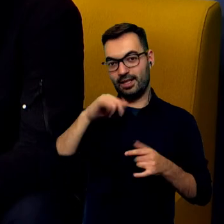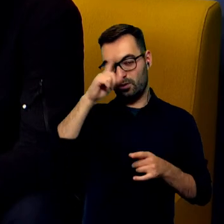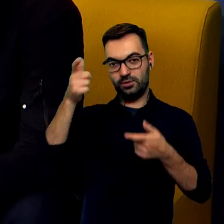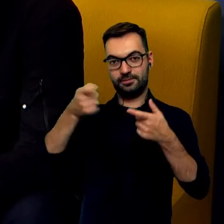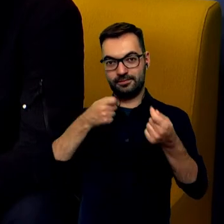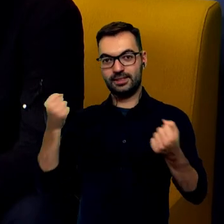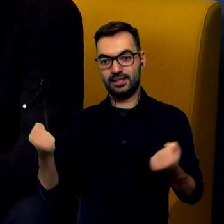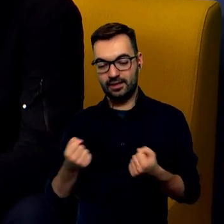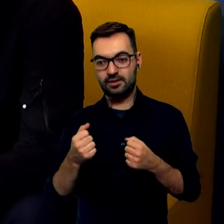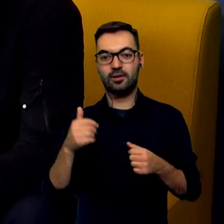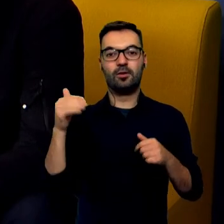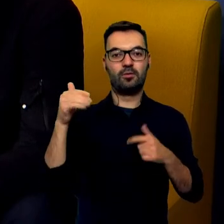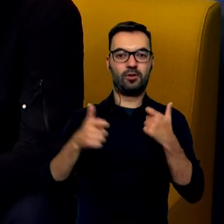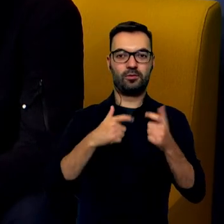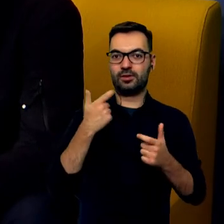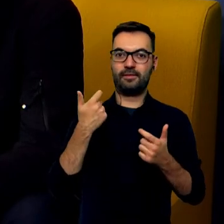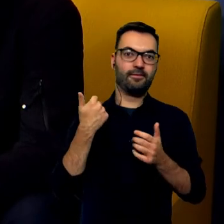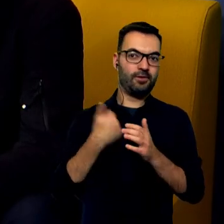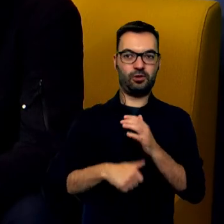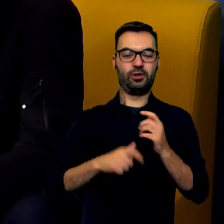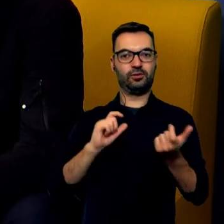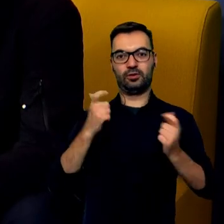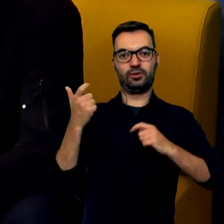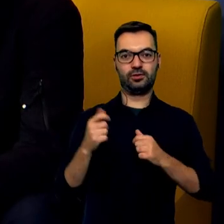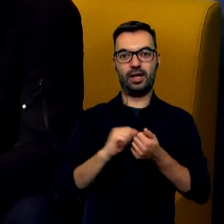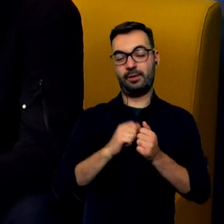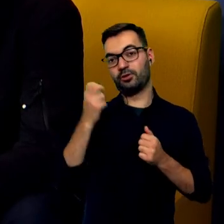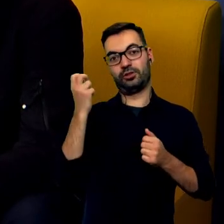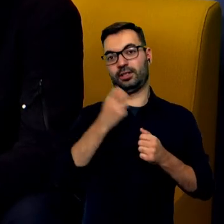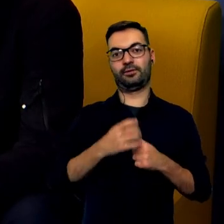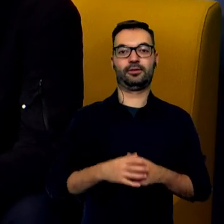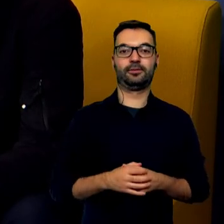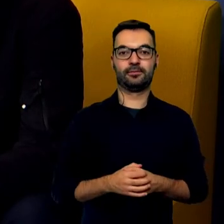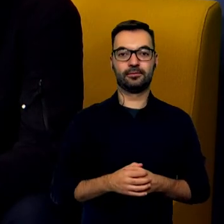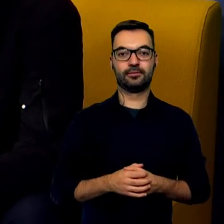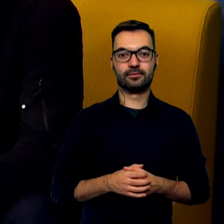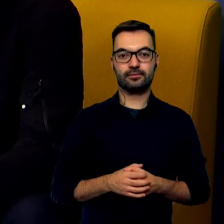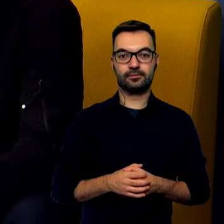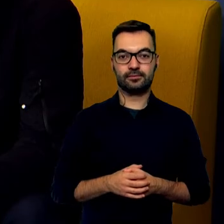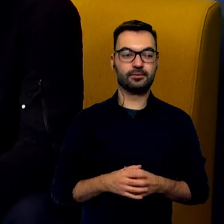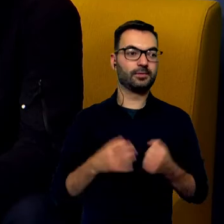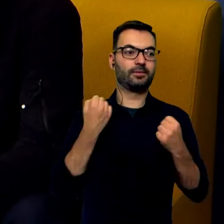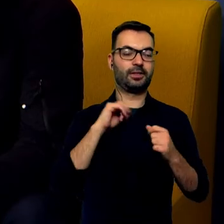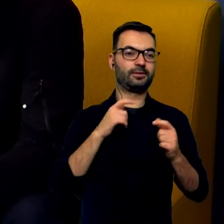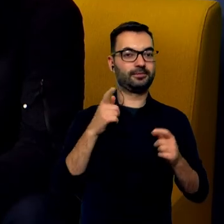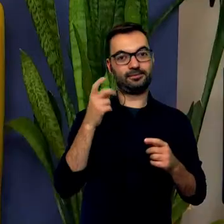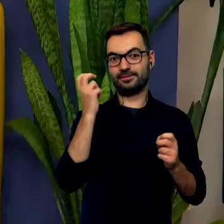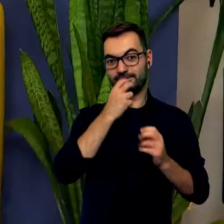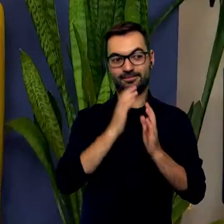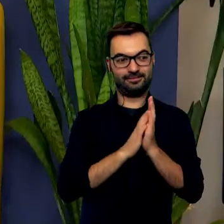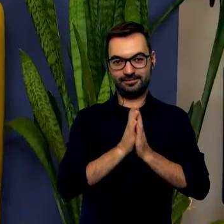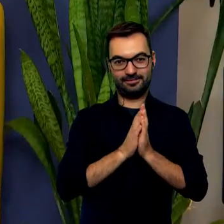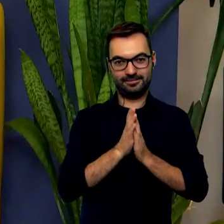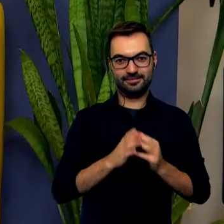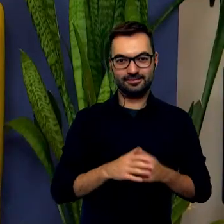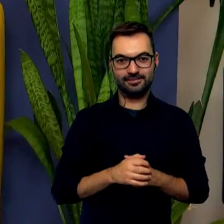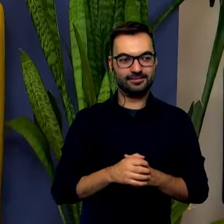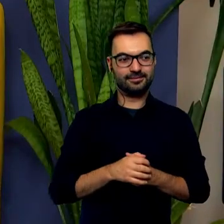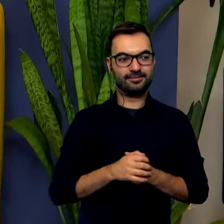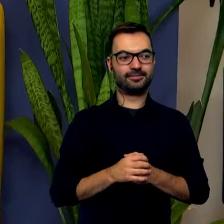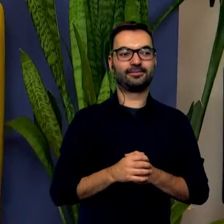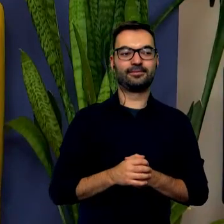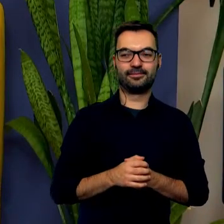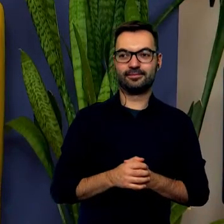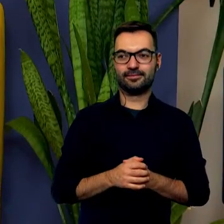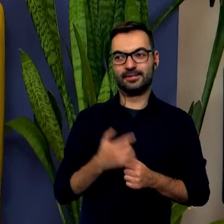innych ludzi można tworzyć rzeczy wyjątkowe albo interesujące. Bardzo jestem teraz już